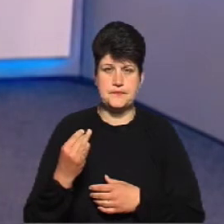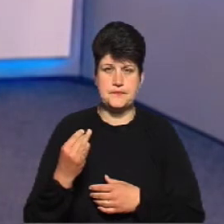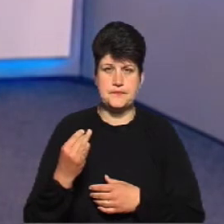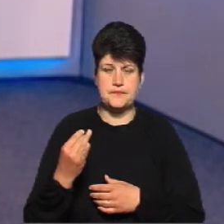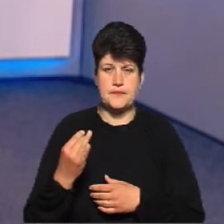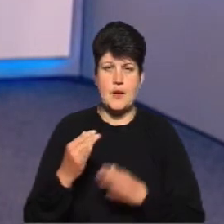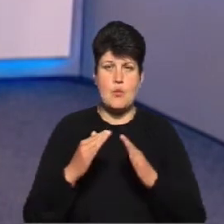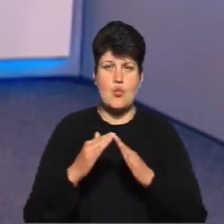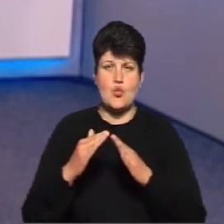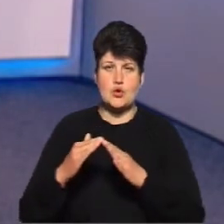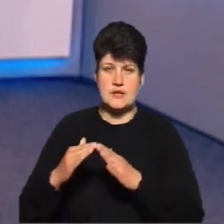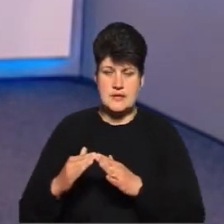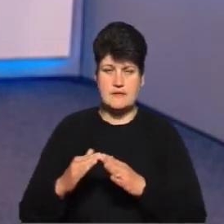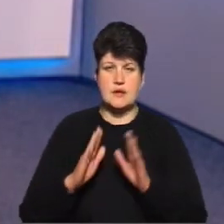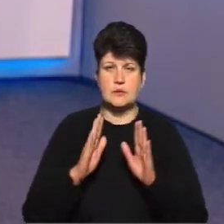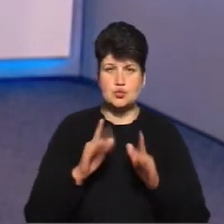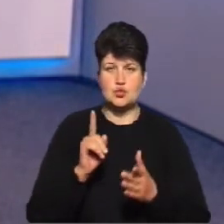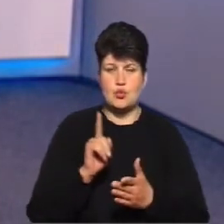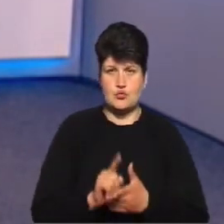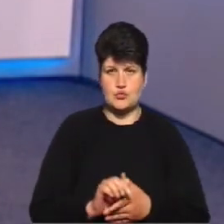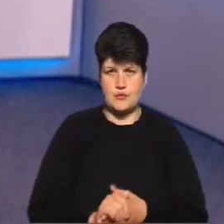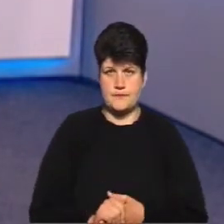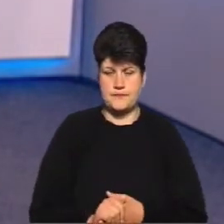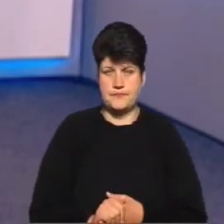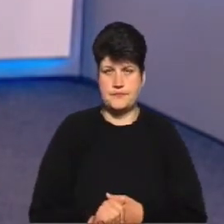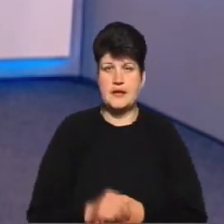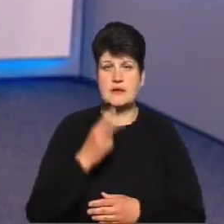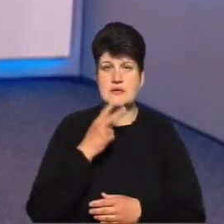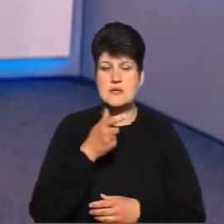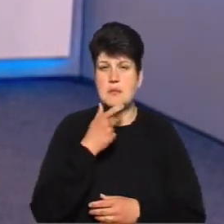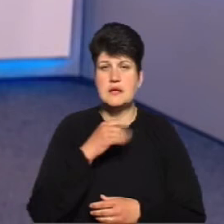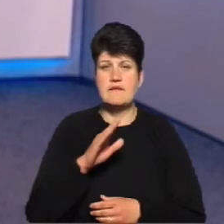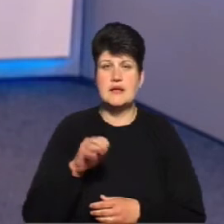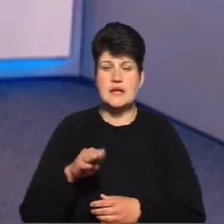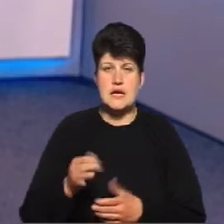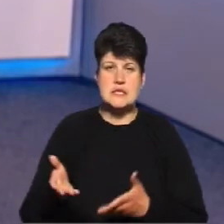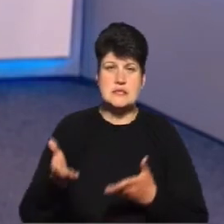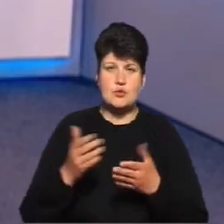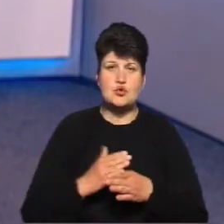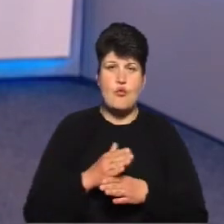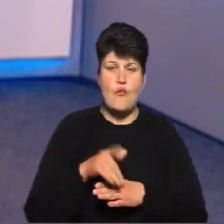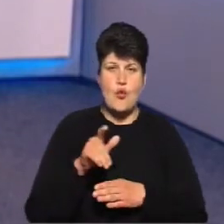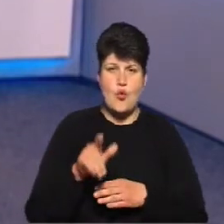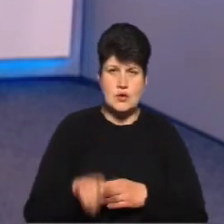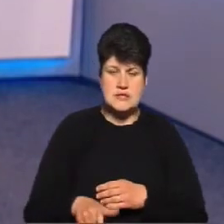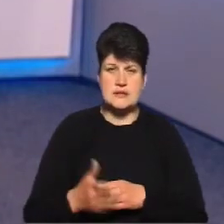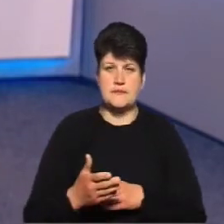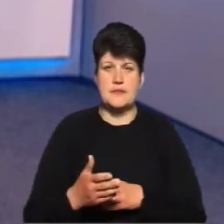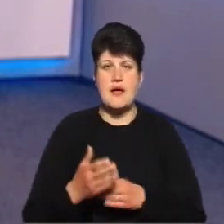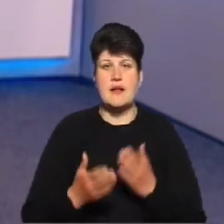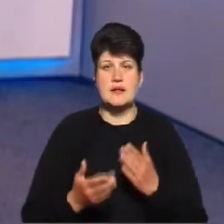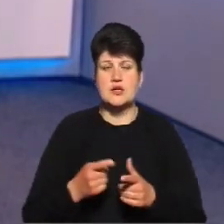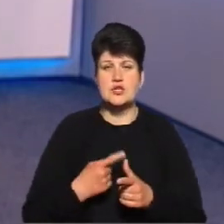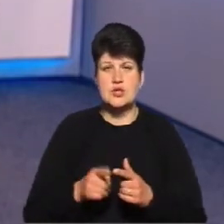будівлях будуть обов'язково. Дивіться, пане Віталію, от запрошуєте в гості на Милобатьківщину Пінзеля, так? Але чи будете мати